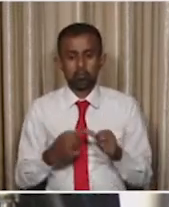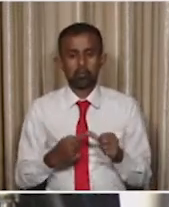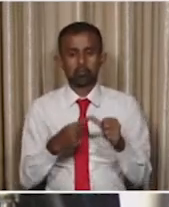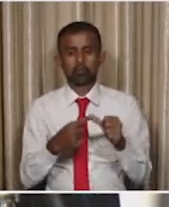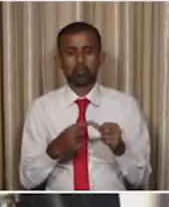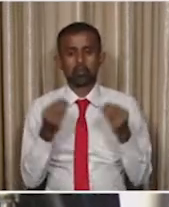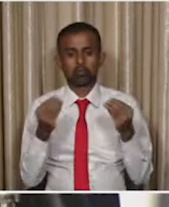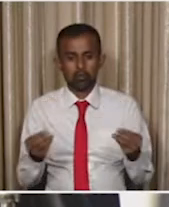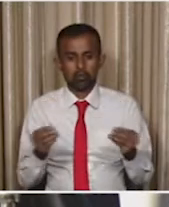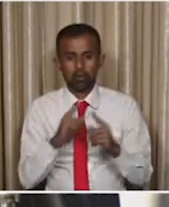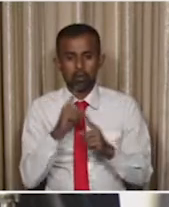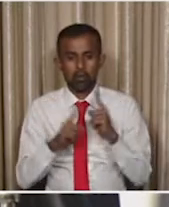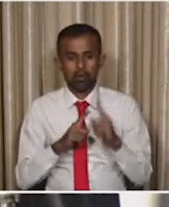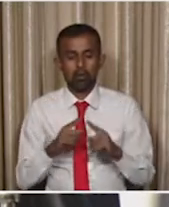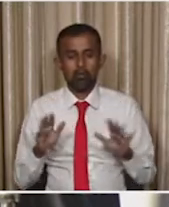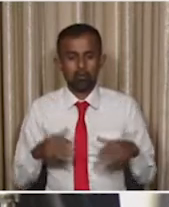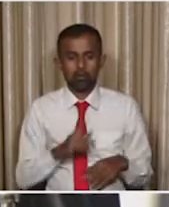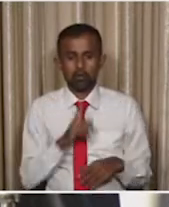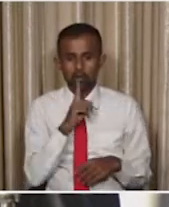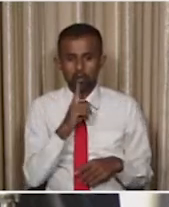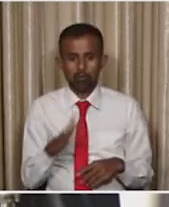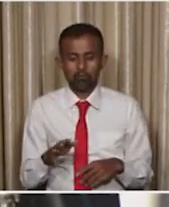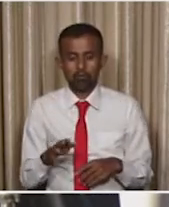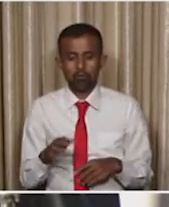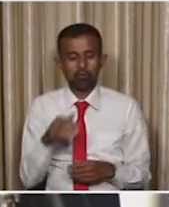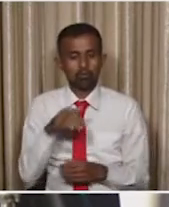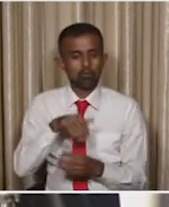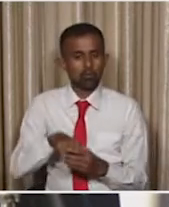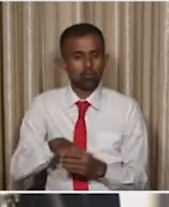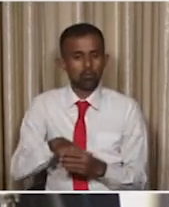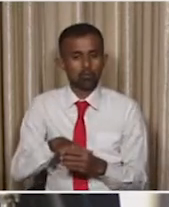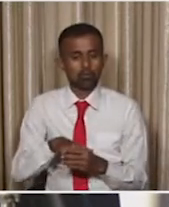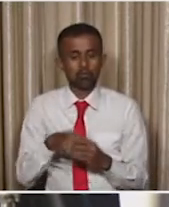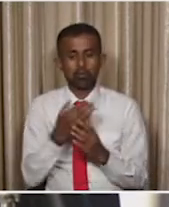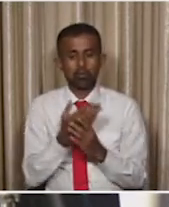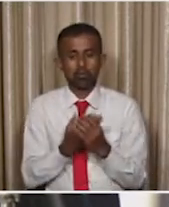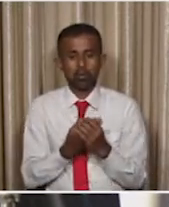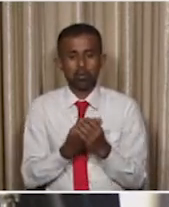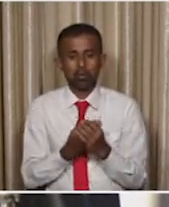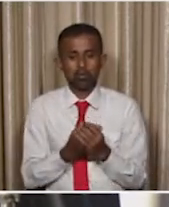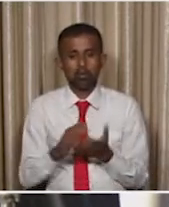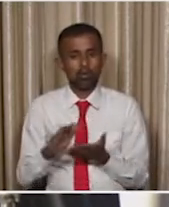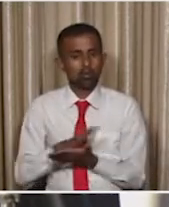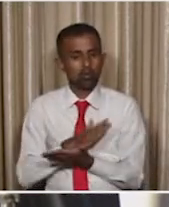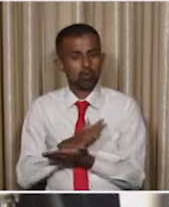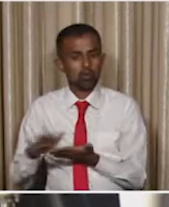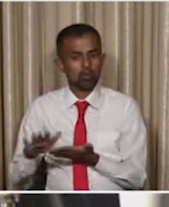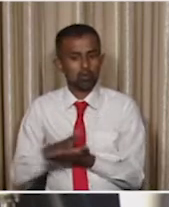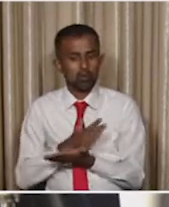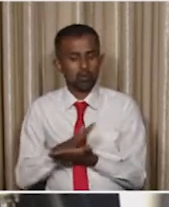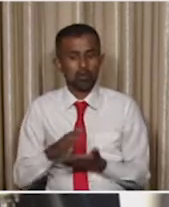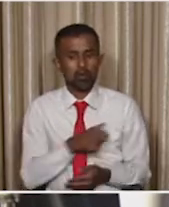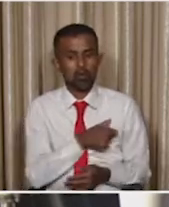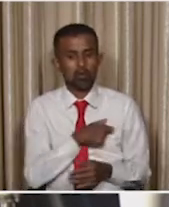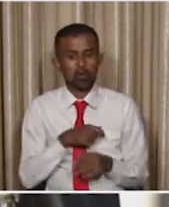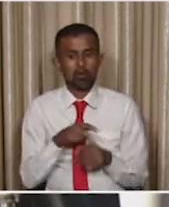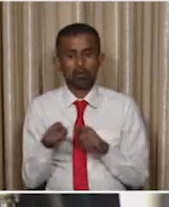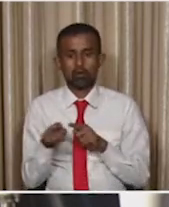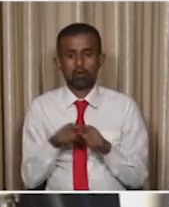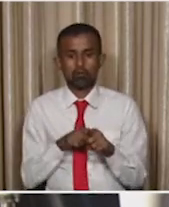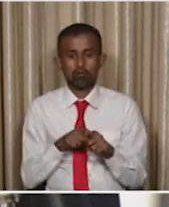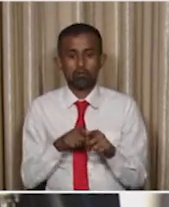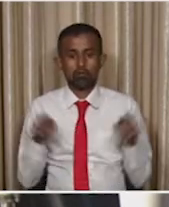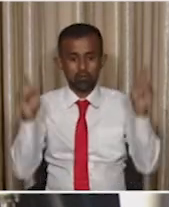அதன் மூலமாக தான் இந்த எல்லா இனங்களையும் அரவணைத்து செல்லக்கூடிய ஒரு தலைவர் என்கின்ற ஒரு தோற்றப்பாட்டை ஏற்படுத்தி சர்வதேச சமூகத்திடமிருந்து குறிப்பாக